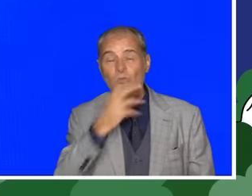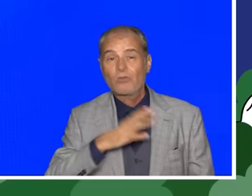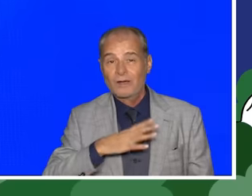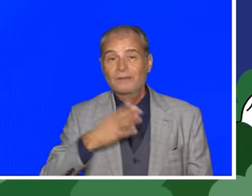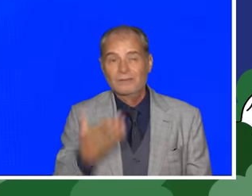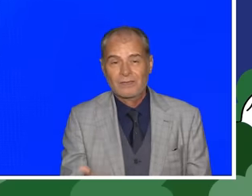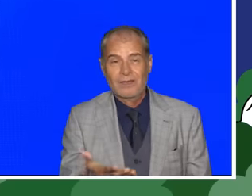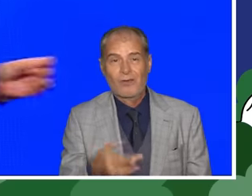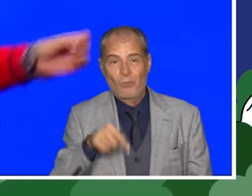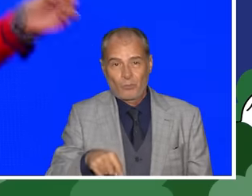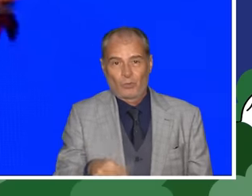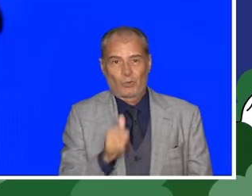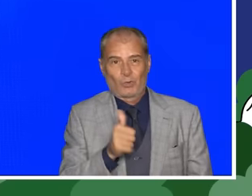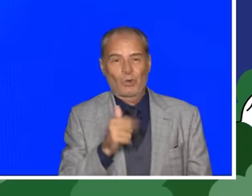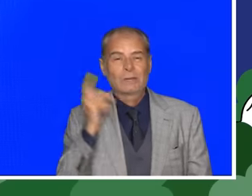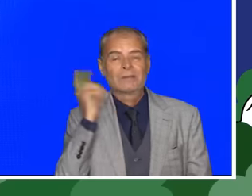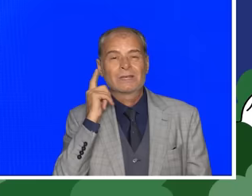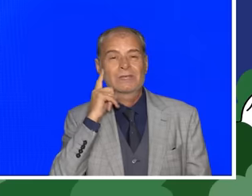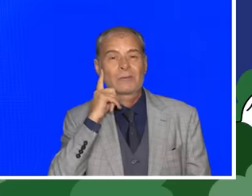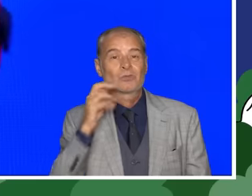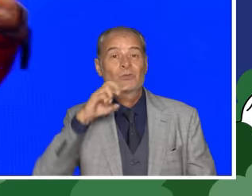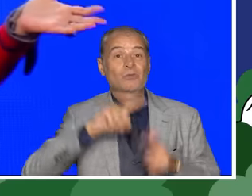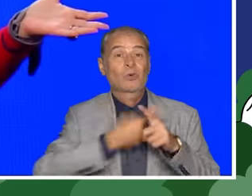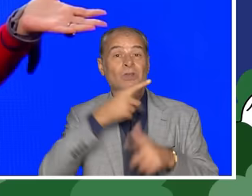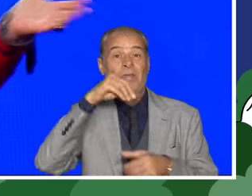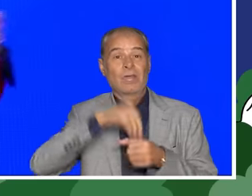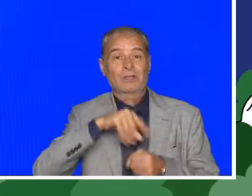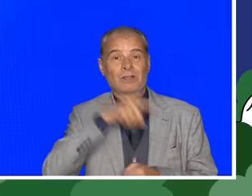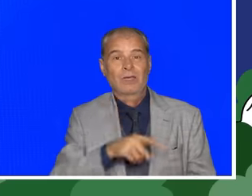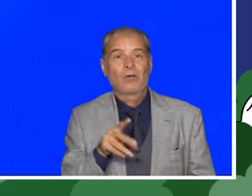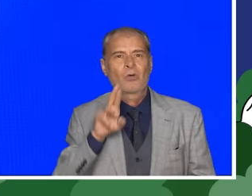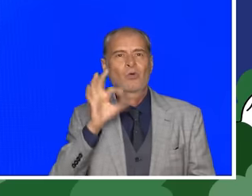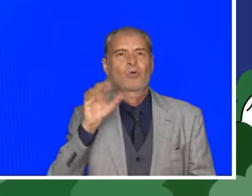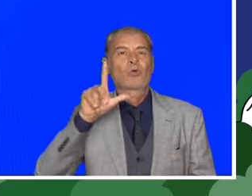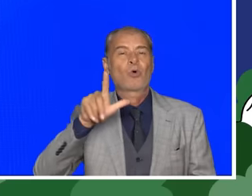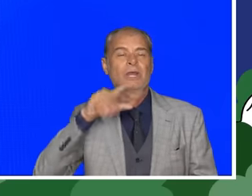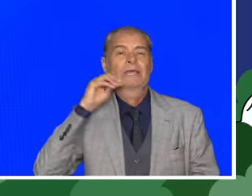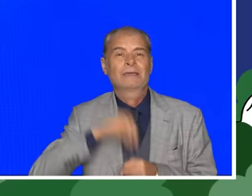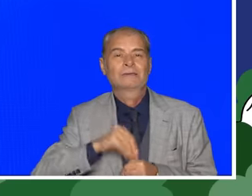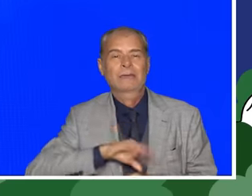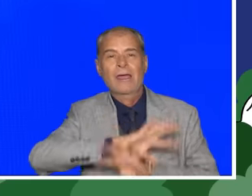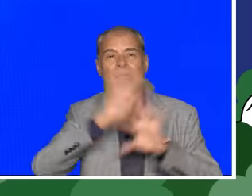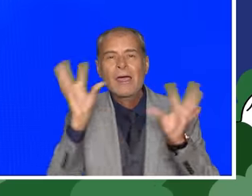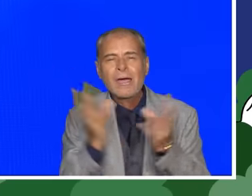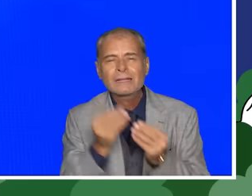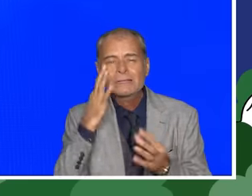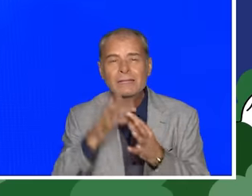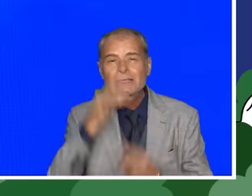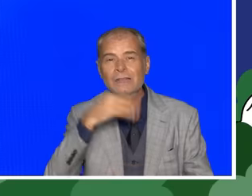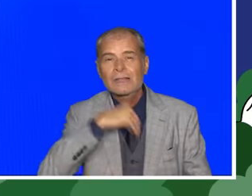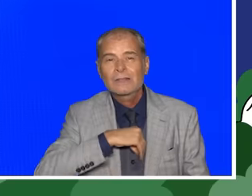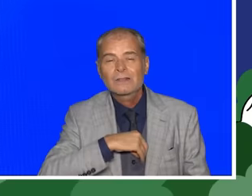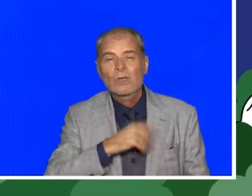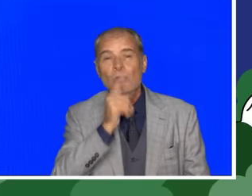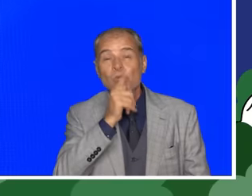müzik varsa ki bugün dinleyeceğimiz projelerde rol alan Herkesin içinde müzik var